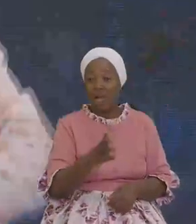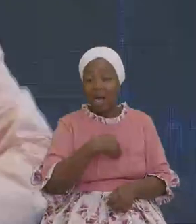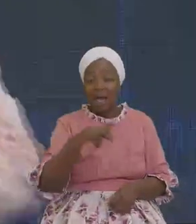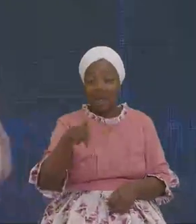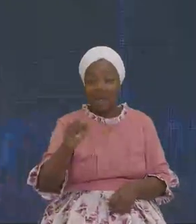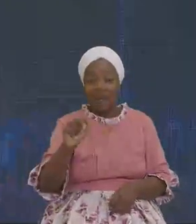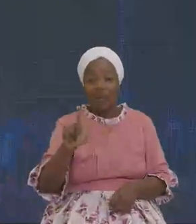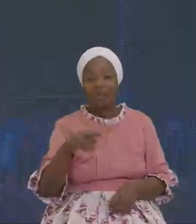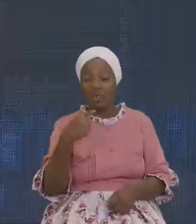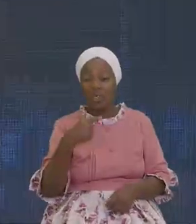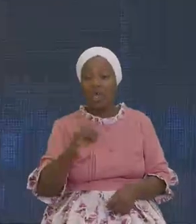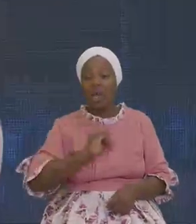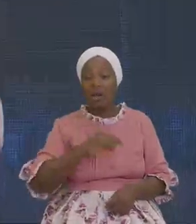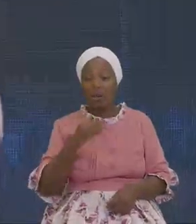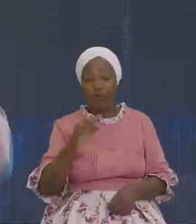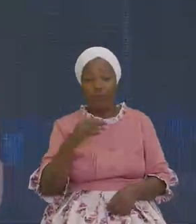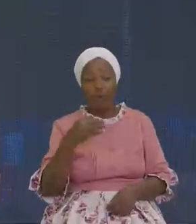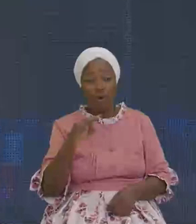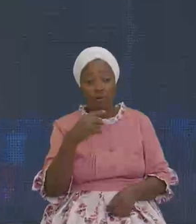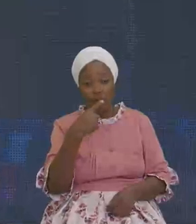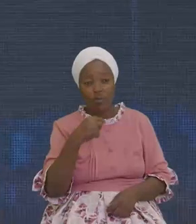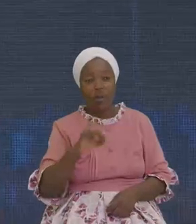Paul dit, donc je suis le premier.